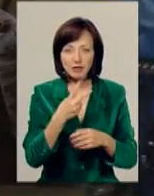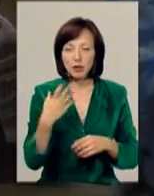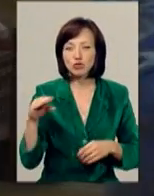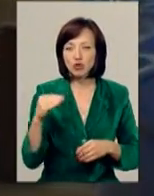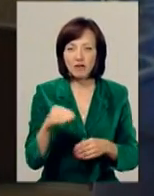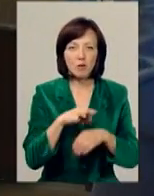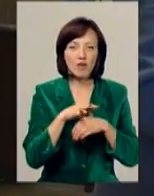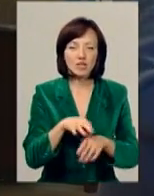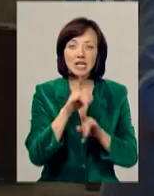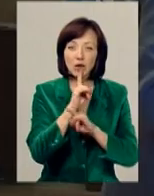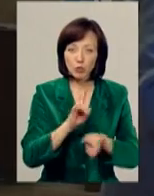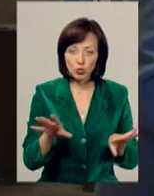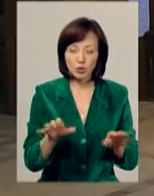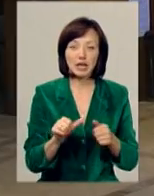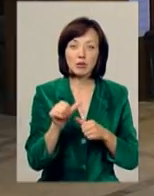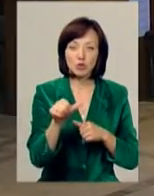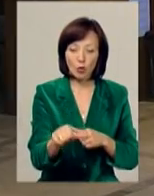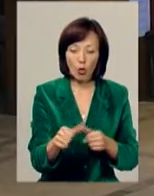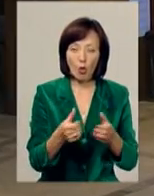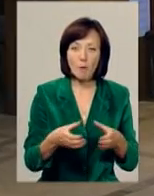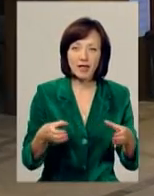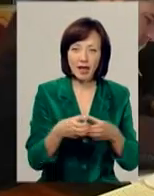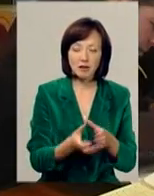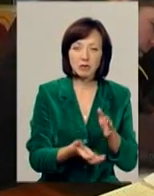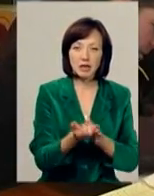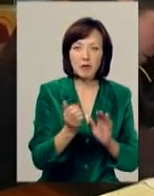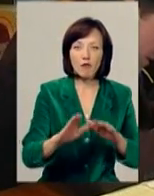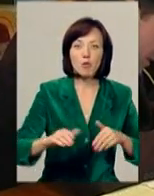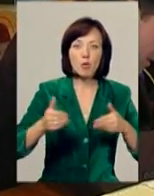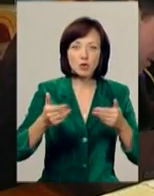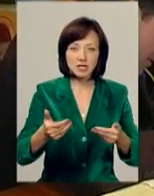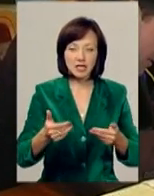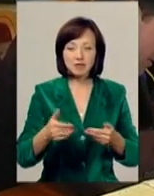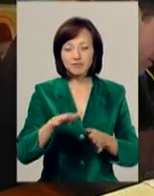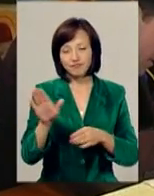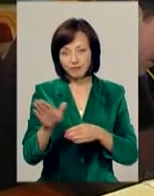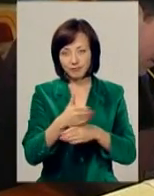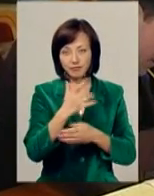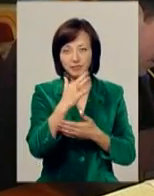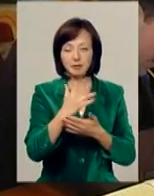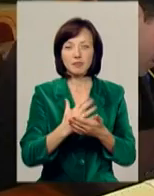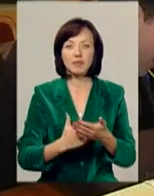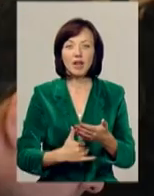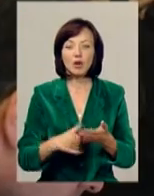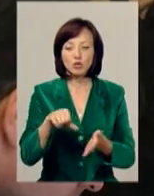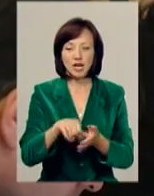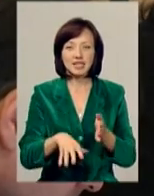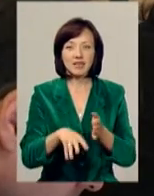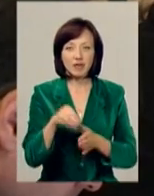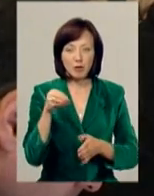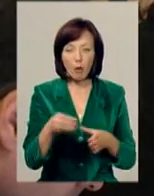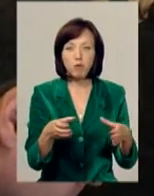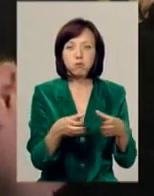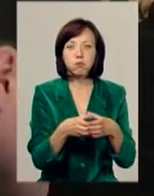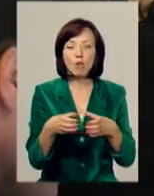проводитися не будуть крім того профільний комітет підтримав пропозицію щодо вилучення з переліку суб'єктів виборчого процесу виборчих